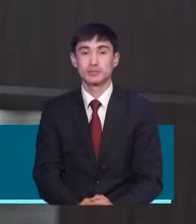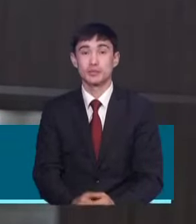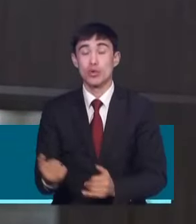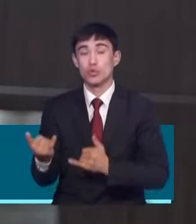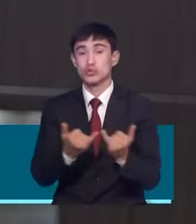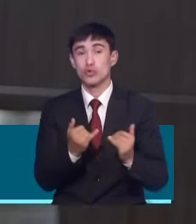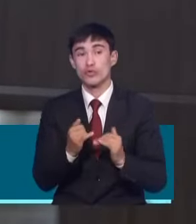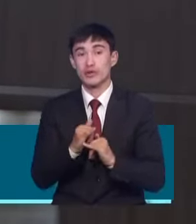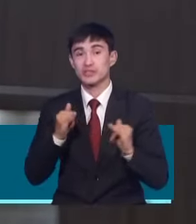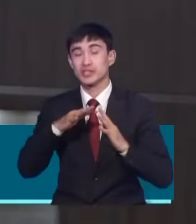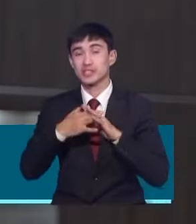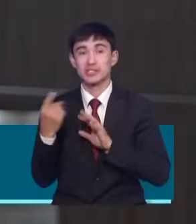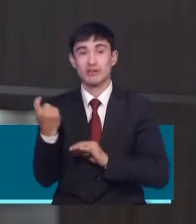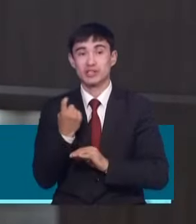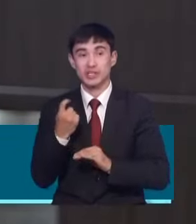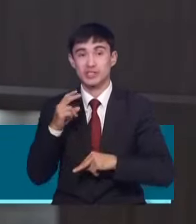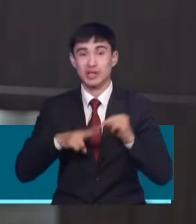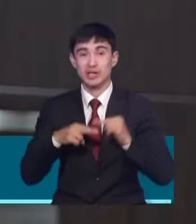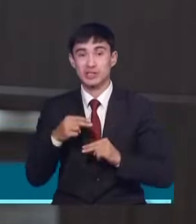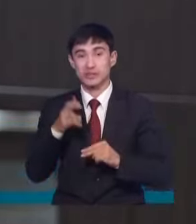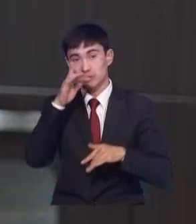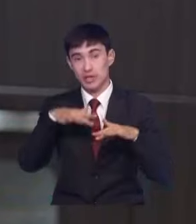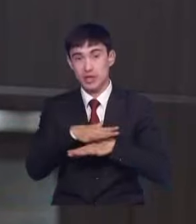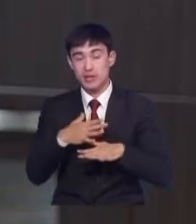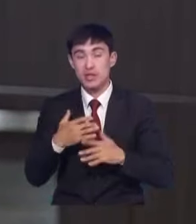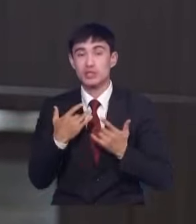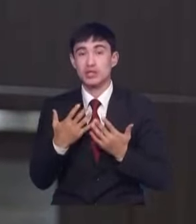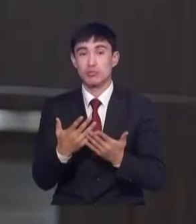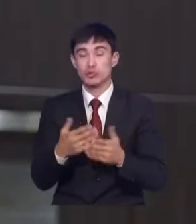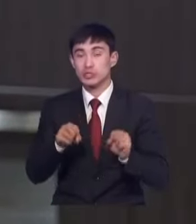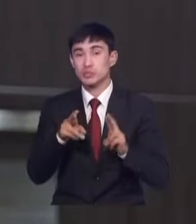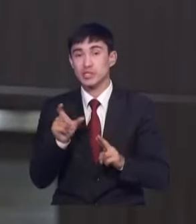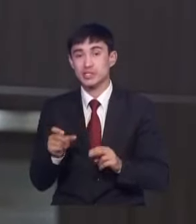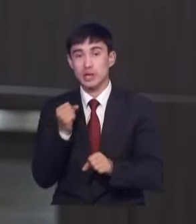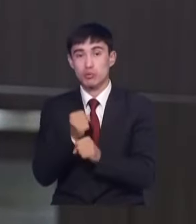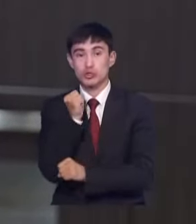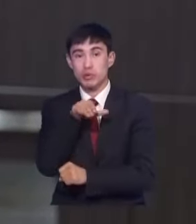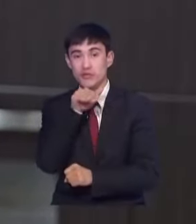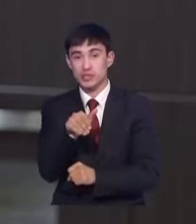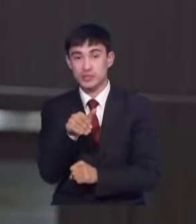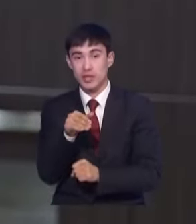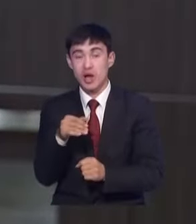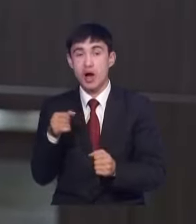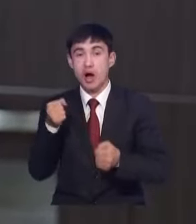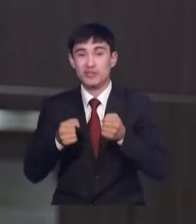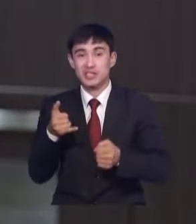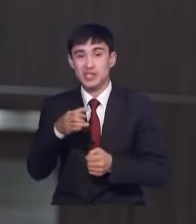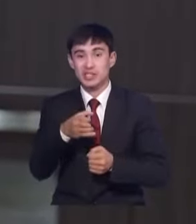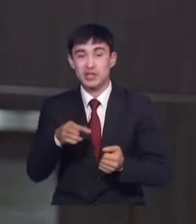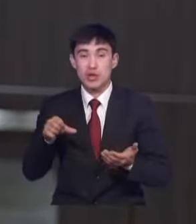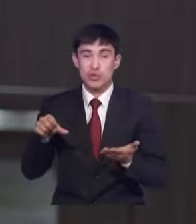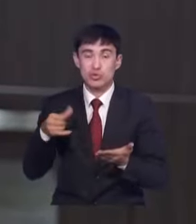в условиях бурного развития сельского хозяйства и строительства в стране остро востребованы специалисты рабочих профессий автослесари токари